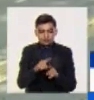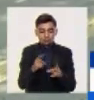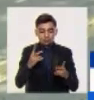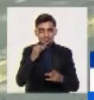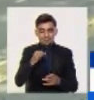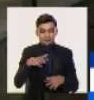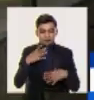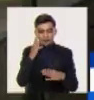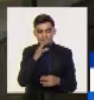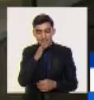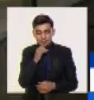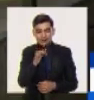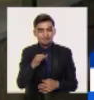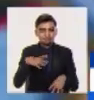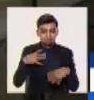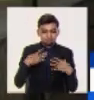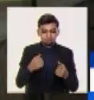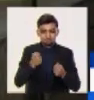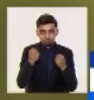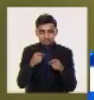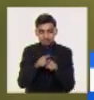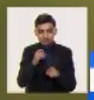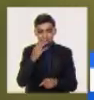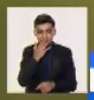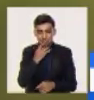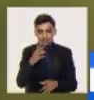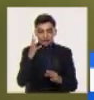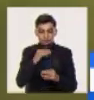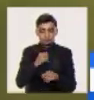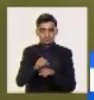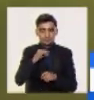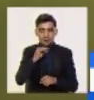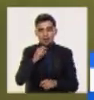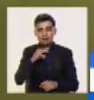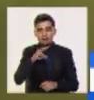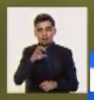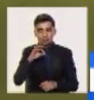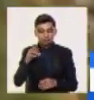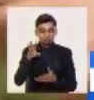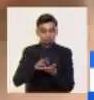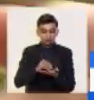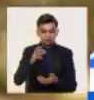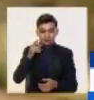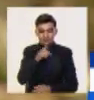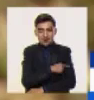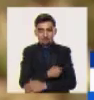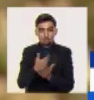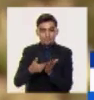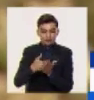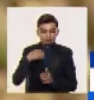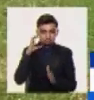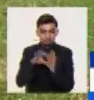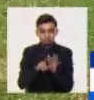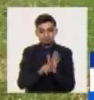только время и тренировки помогут избавиться от неприятных ощущений. Ахбота Амалдыбаева намерена последовать совету доктора и, конечно,